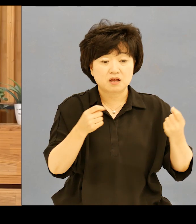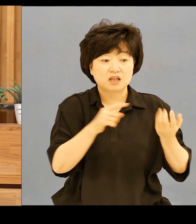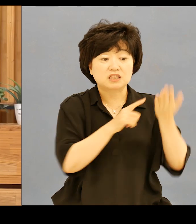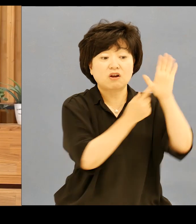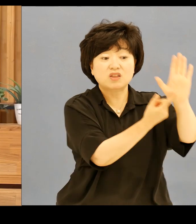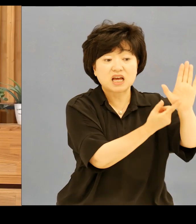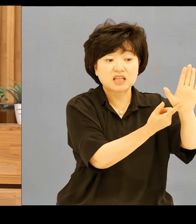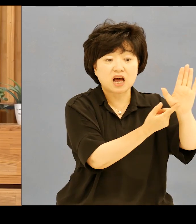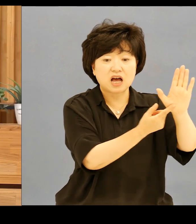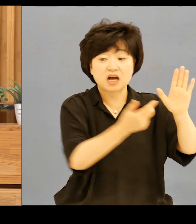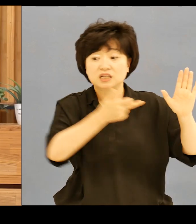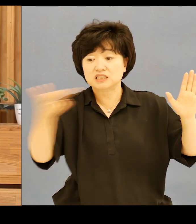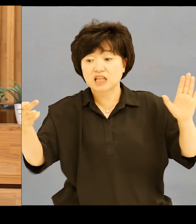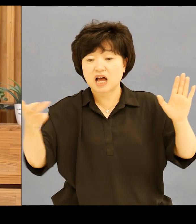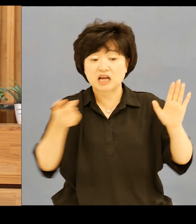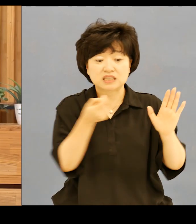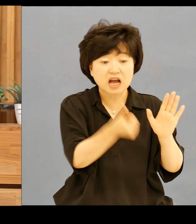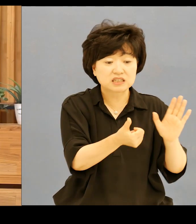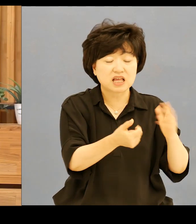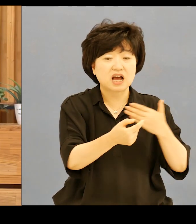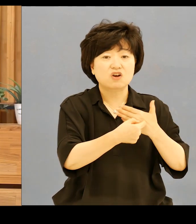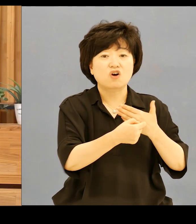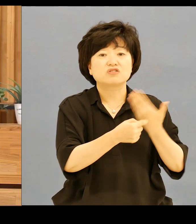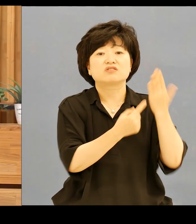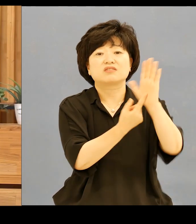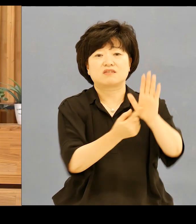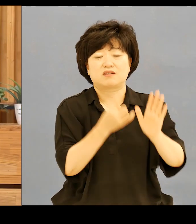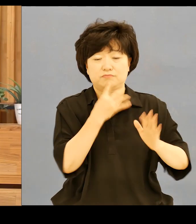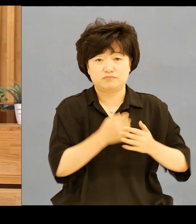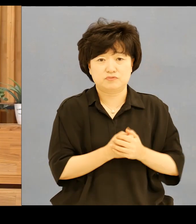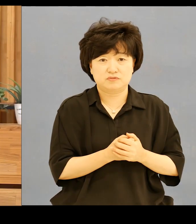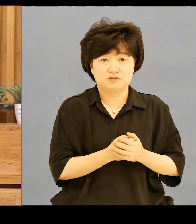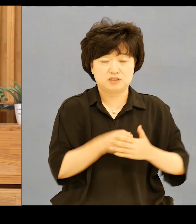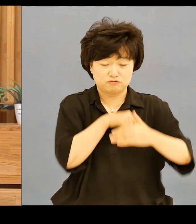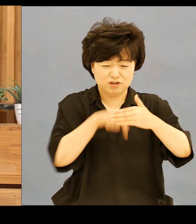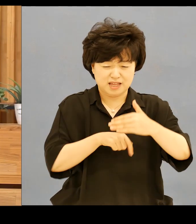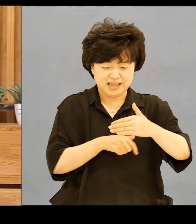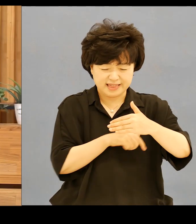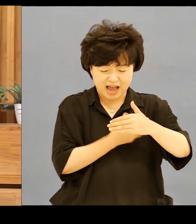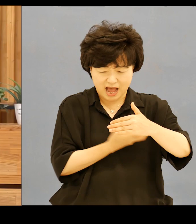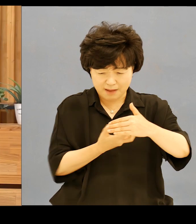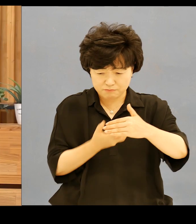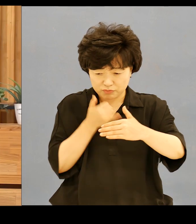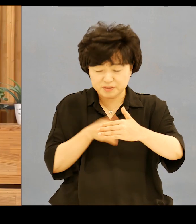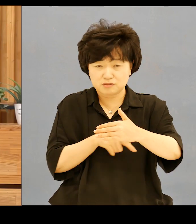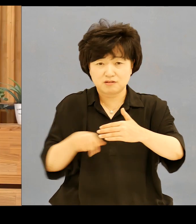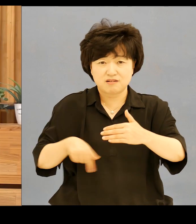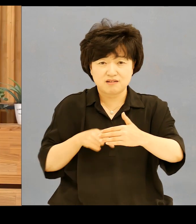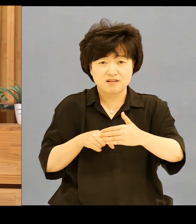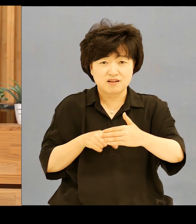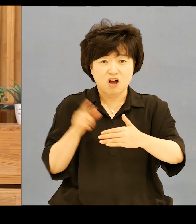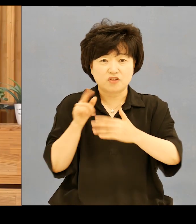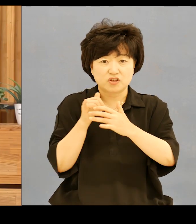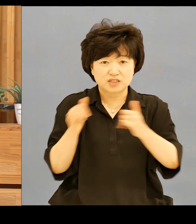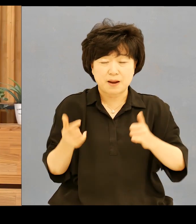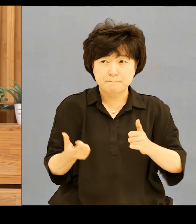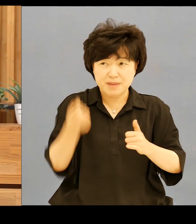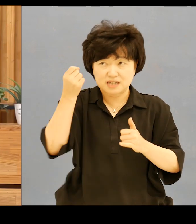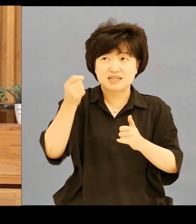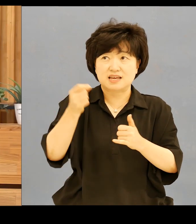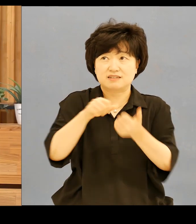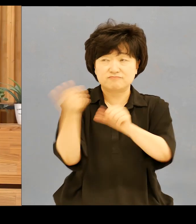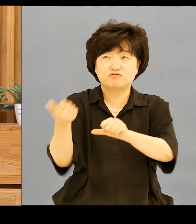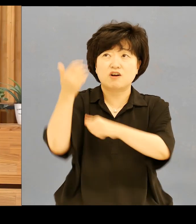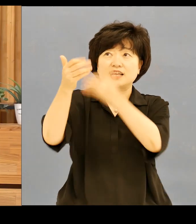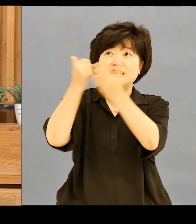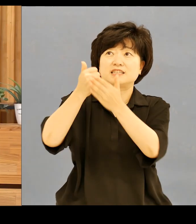겉으로 드러나느냐에 차이만 있을 거라고 생각이 들어요. 우린 다 아픈 사람들이잖아요. 어떤 사람은 빠르게 하나님 곁으로 가는